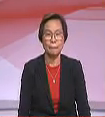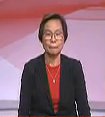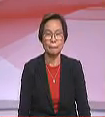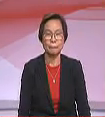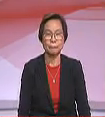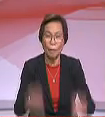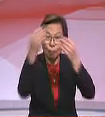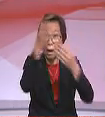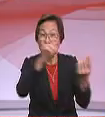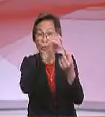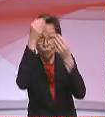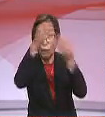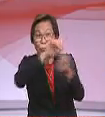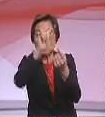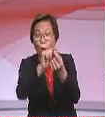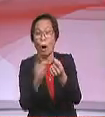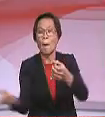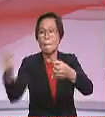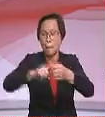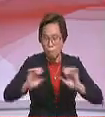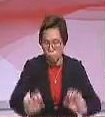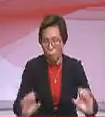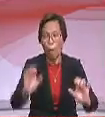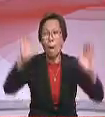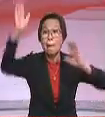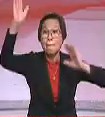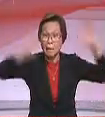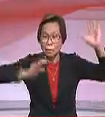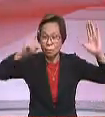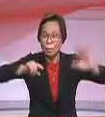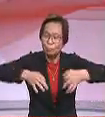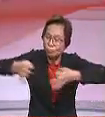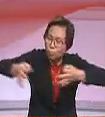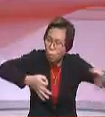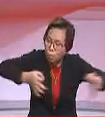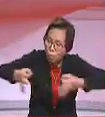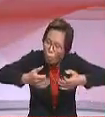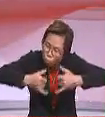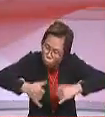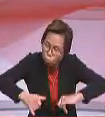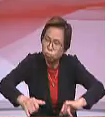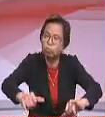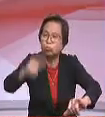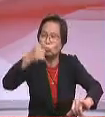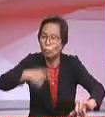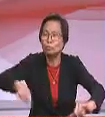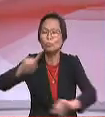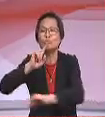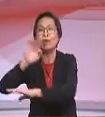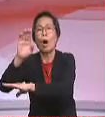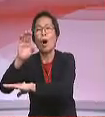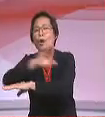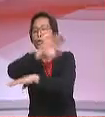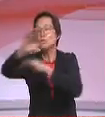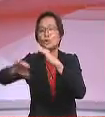Justru maklumat tepat mengenai darurat yang dilaksanakan dalam negara perlu diperjelaskan secara berterusan untuk memberi jaminan kepada